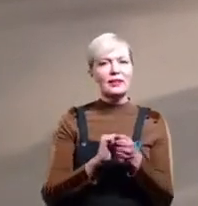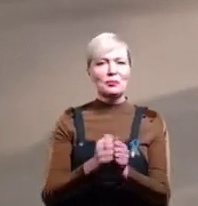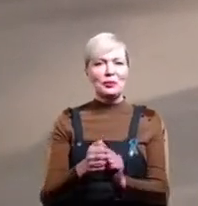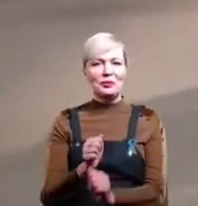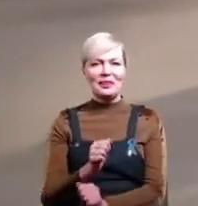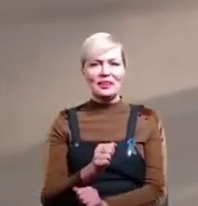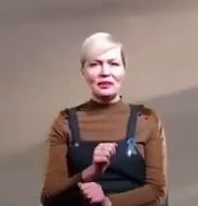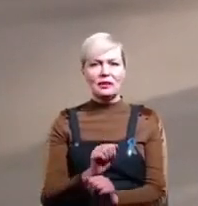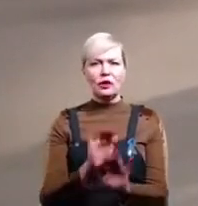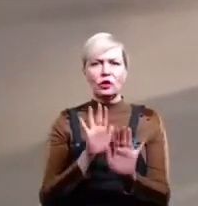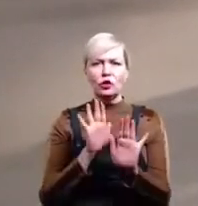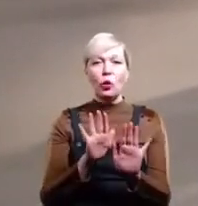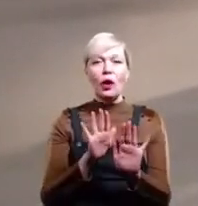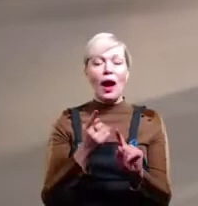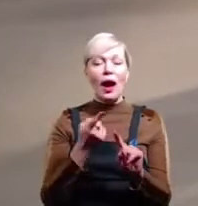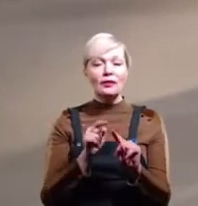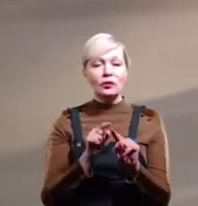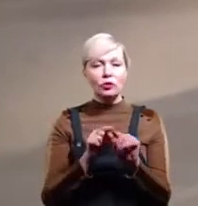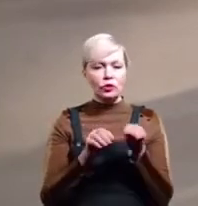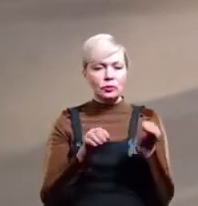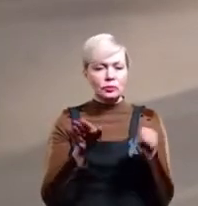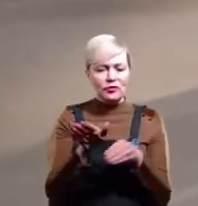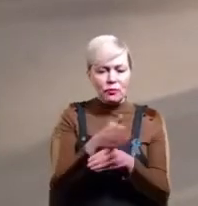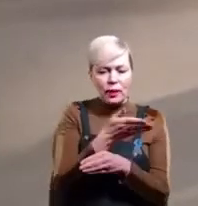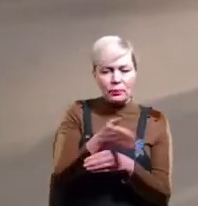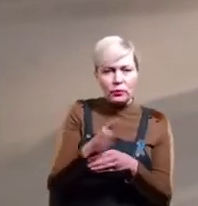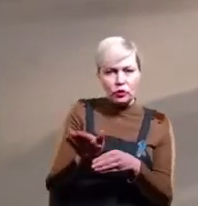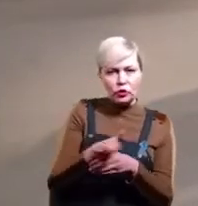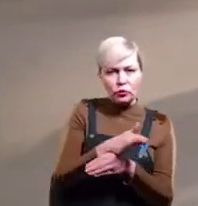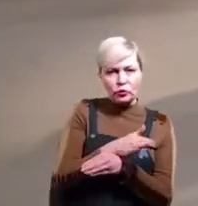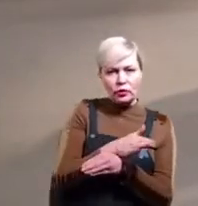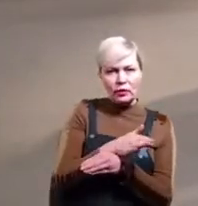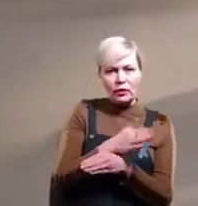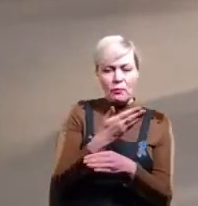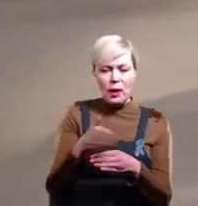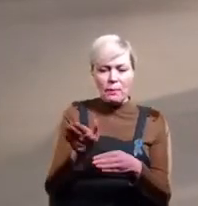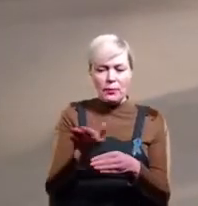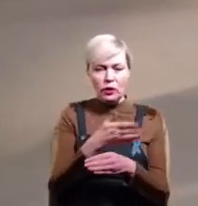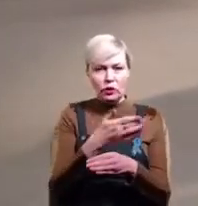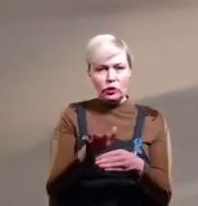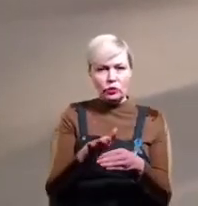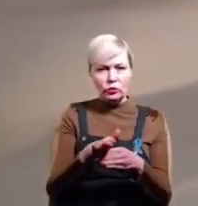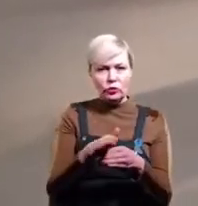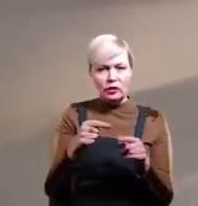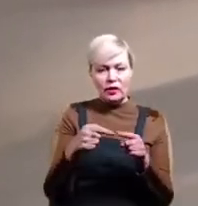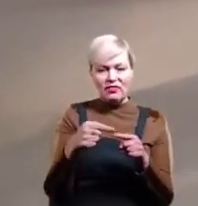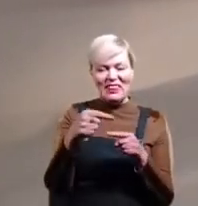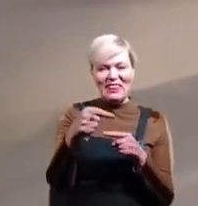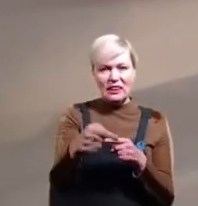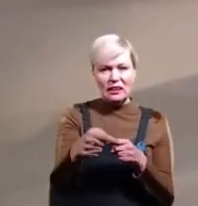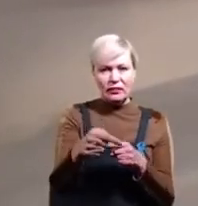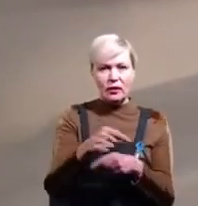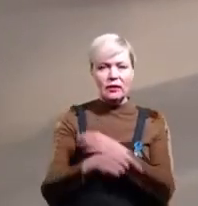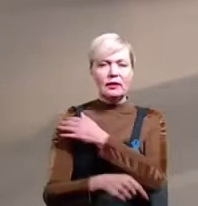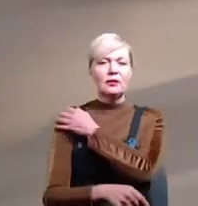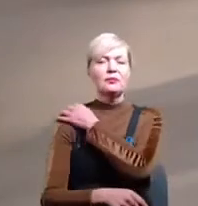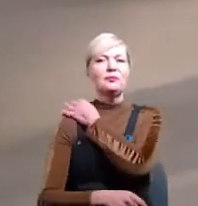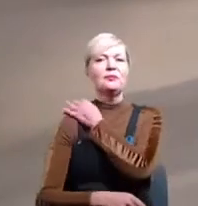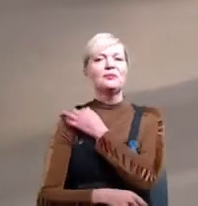Только ты в промежутке должен. В промежутке. Промежуток. В интервале, по-другому.